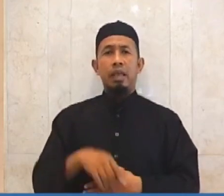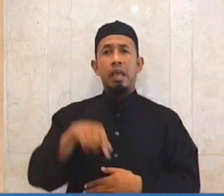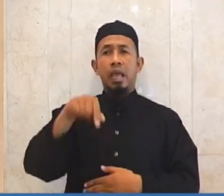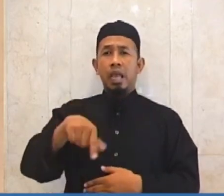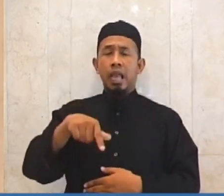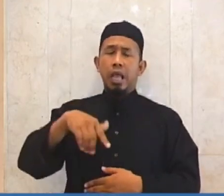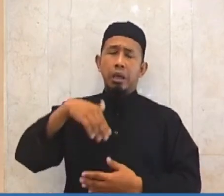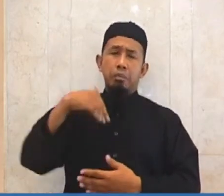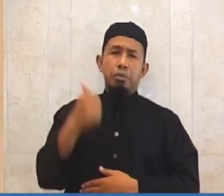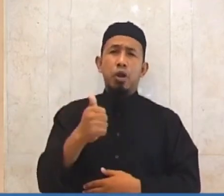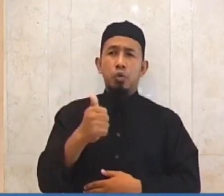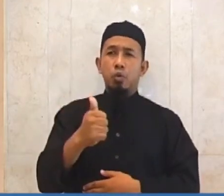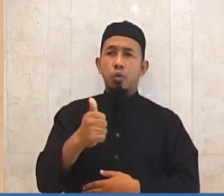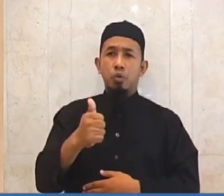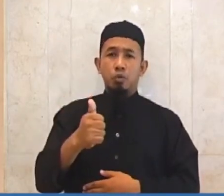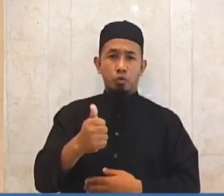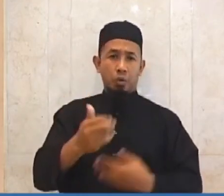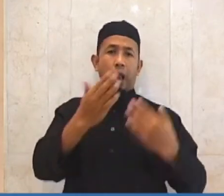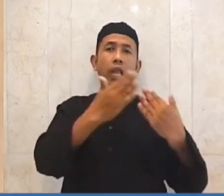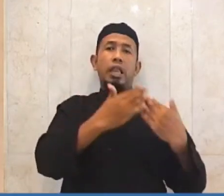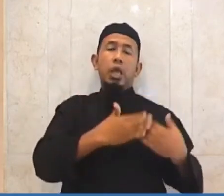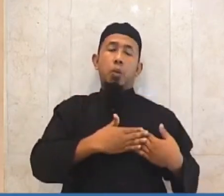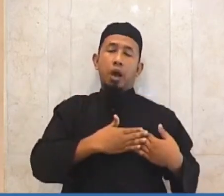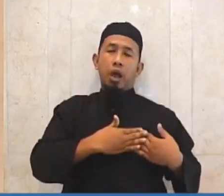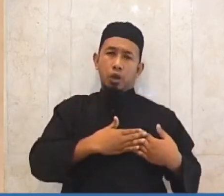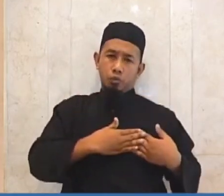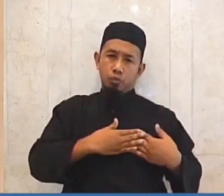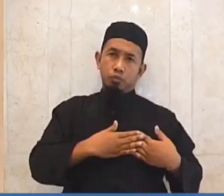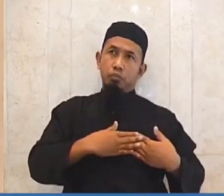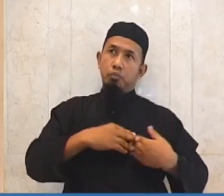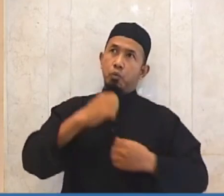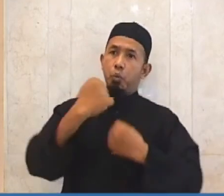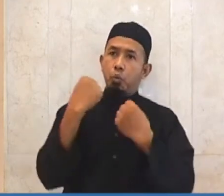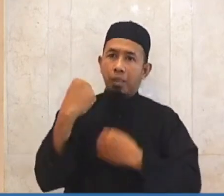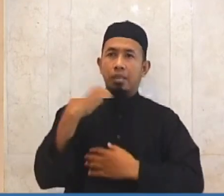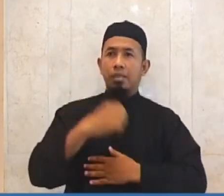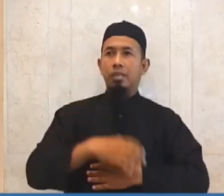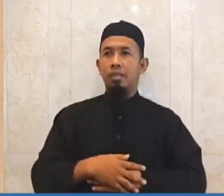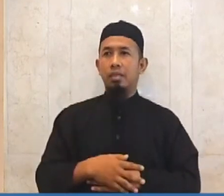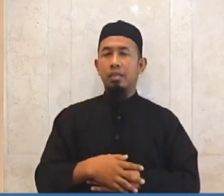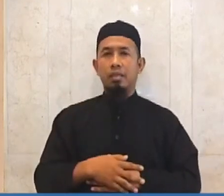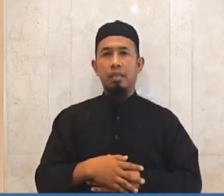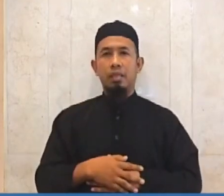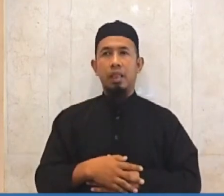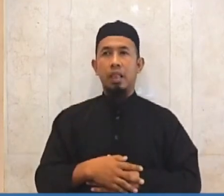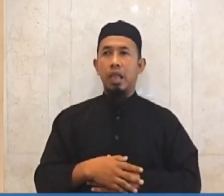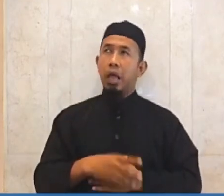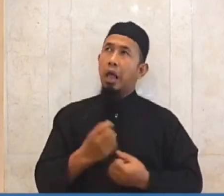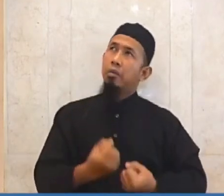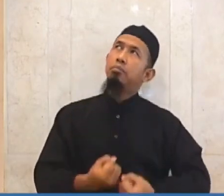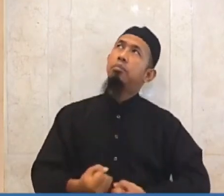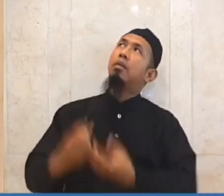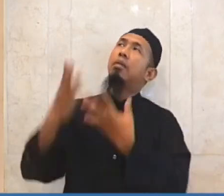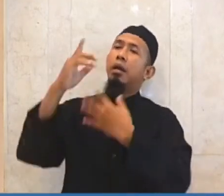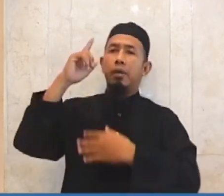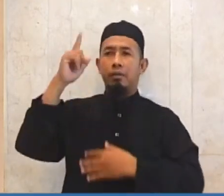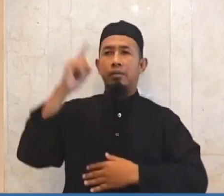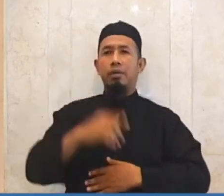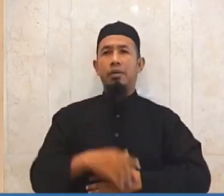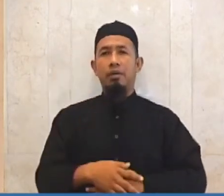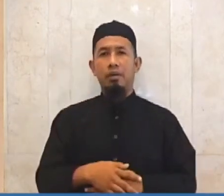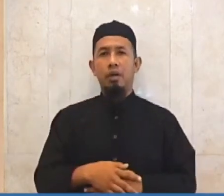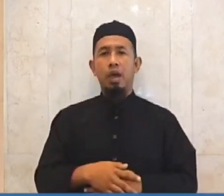spiritual yang luar biasa memerlukan sikap mental yang pasrah memerlukan sikap mental yang